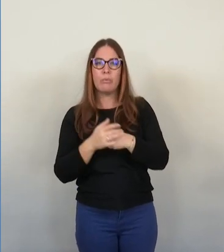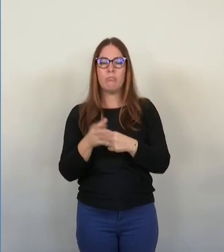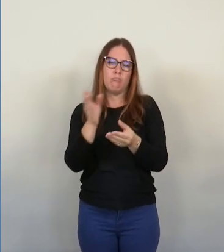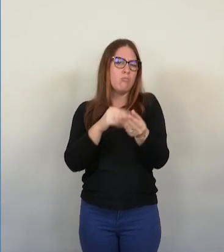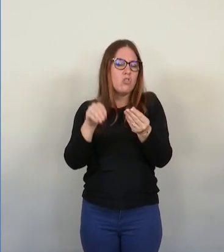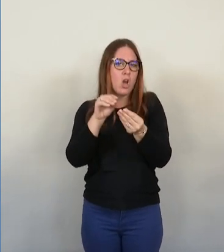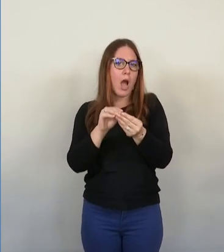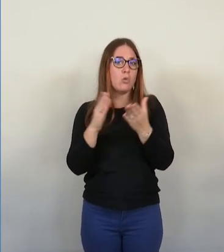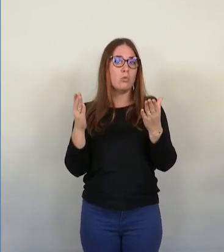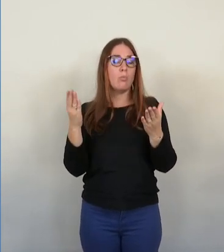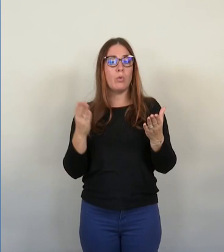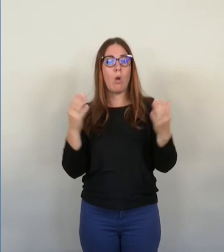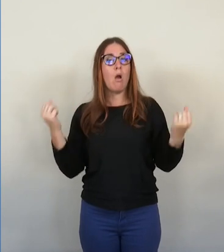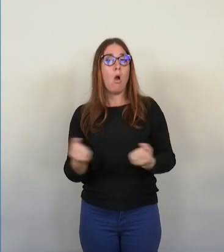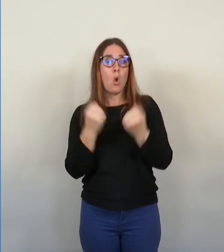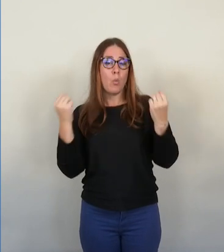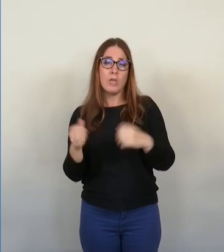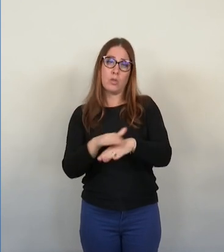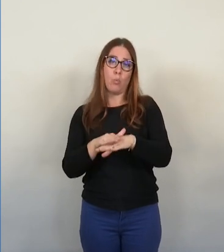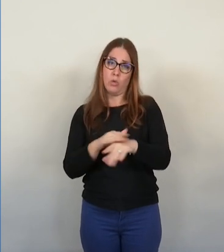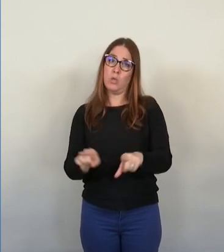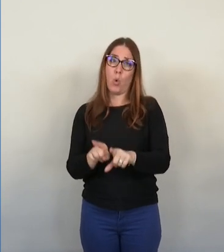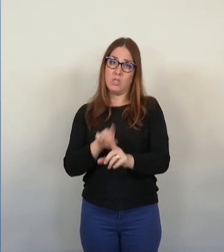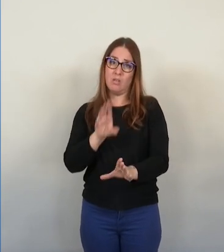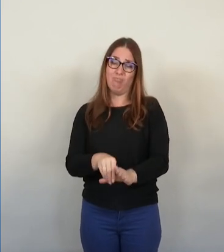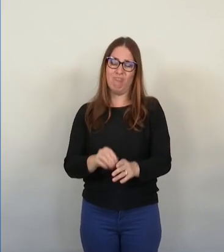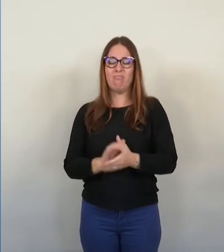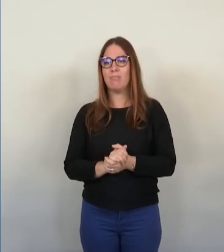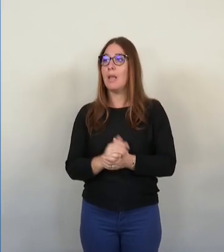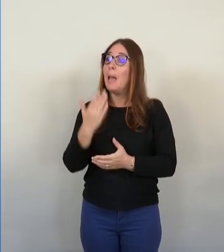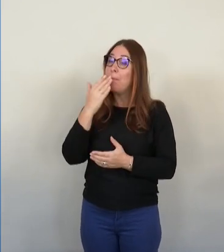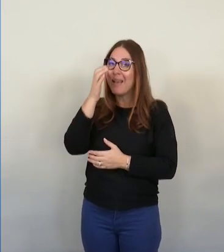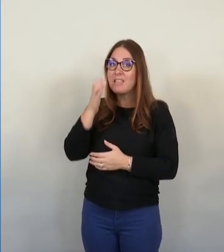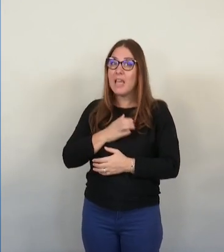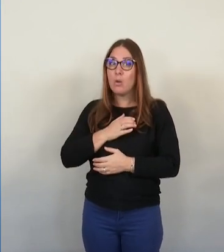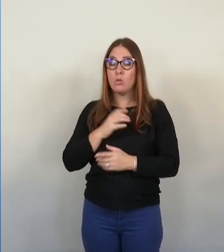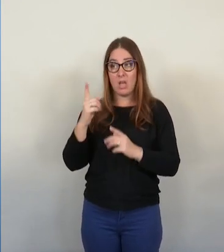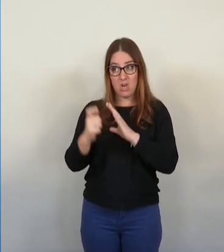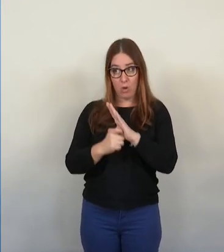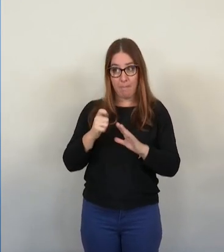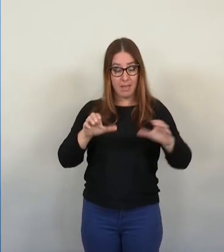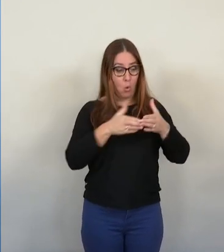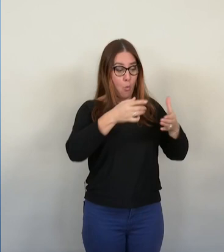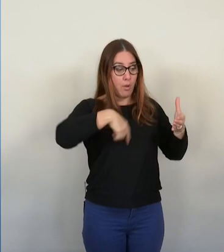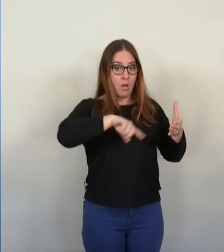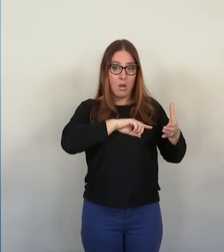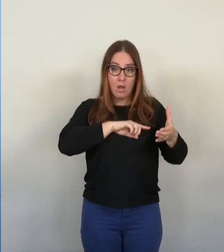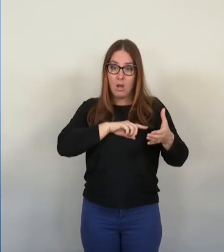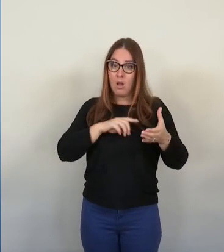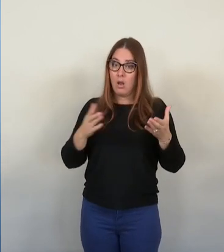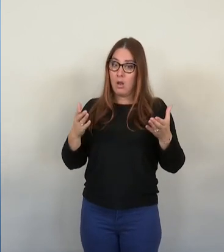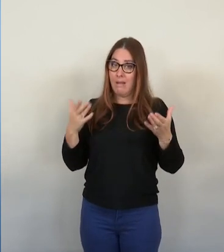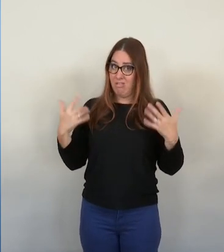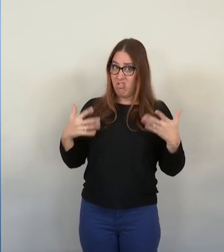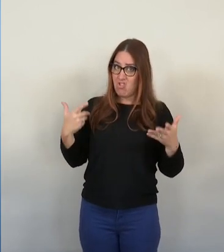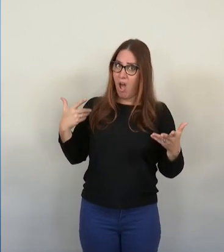simplement de la commun de la communication politique également je vous remercie pour votre attention et heureit au nom de notre groupe comme nous avons nous avons pu le